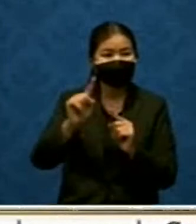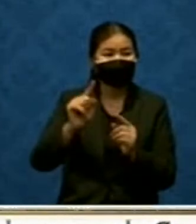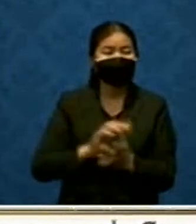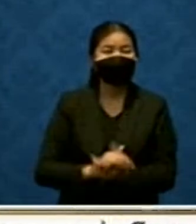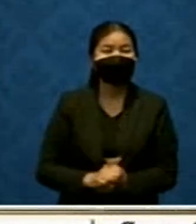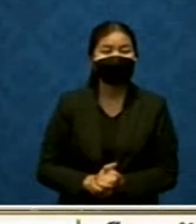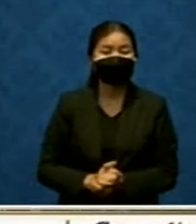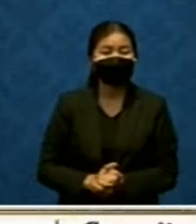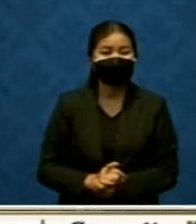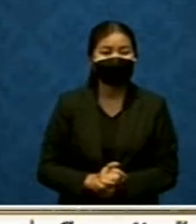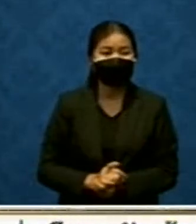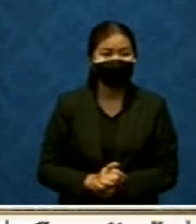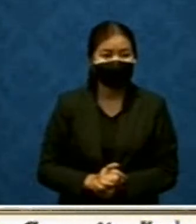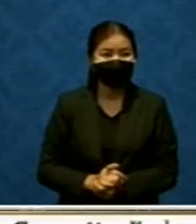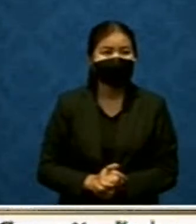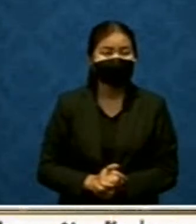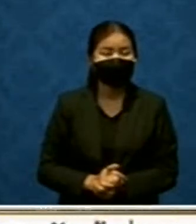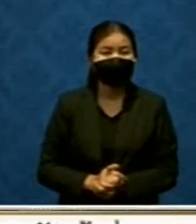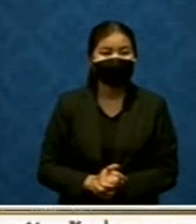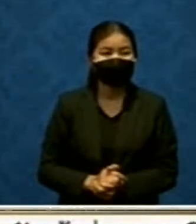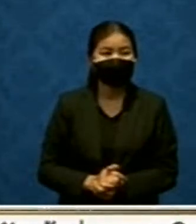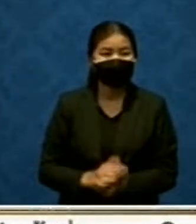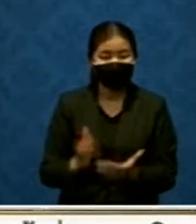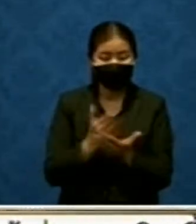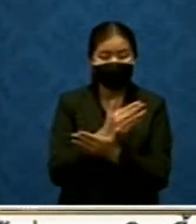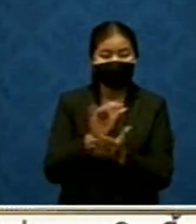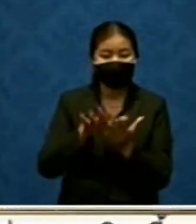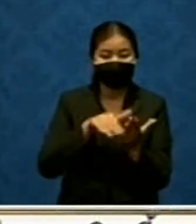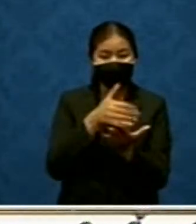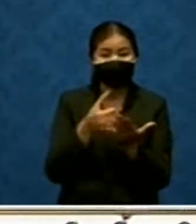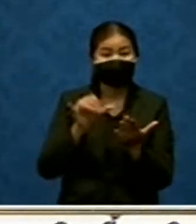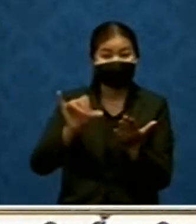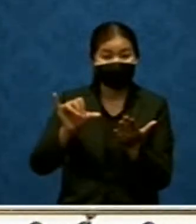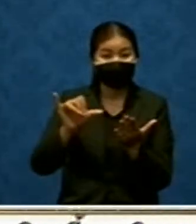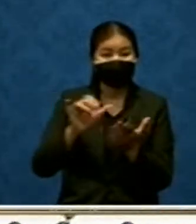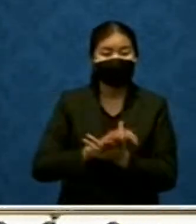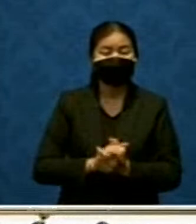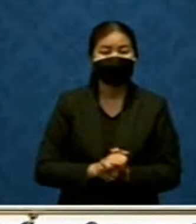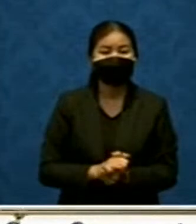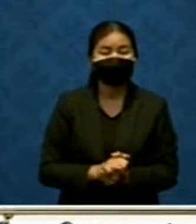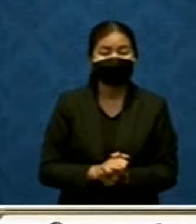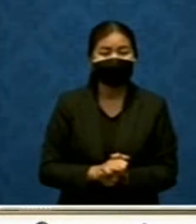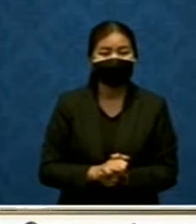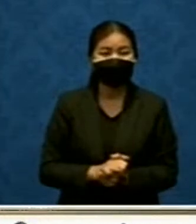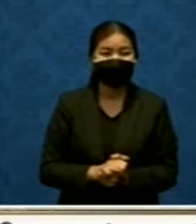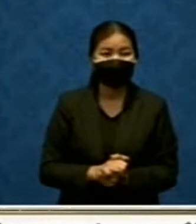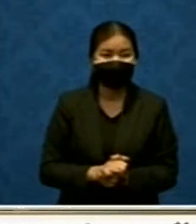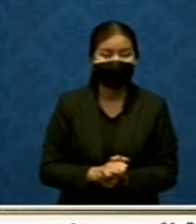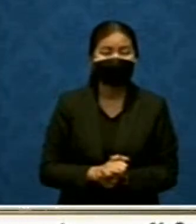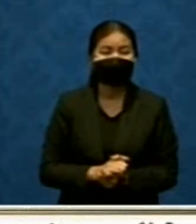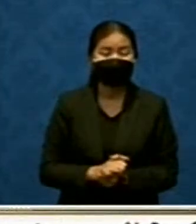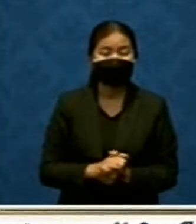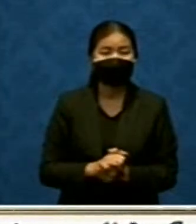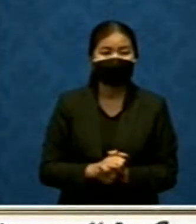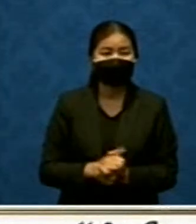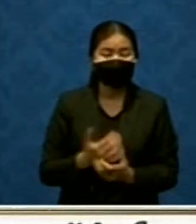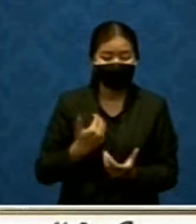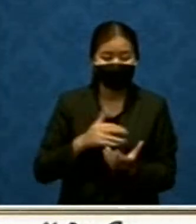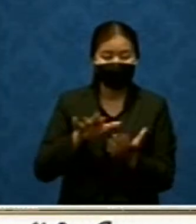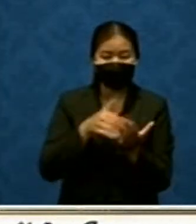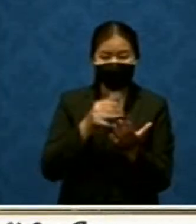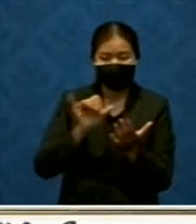ี่เขาแกไปยุทธสาทนะผมไมลงรกสวง เพรมัเยอะบางยุทธสาทสืออาวุธ